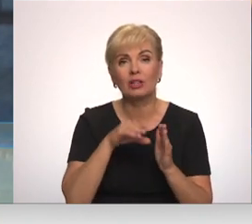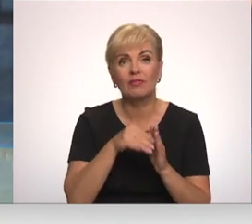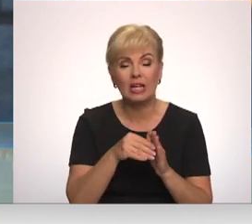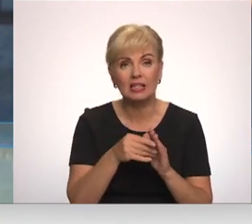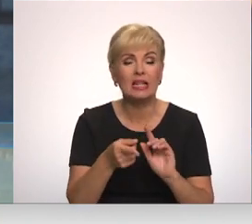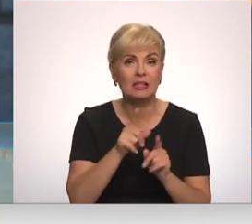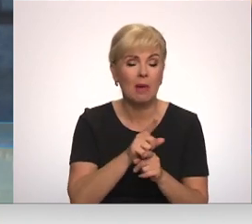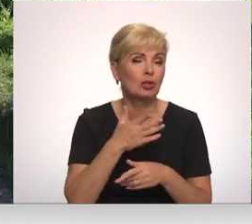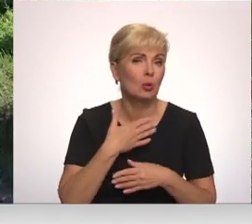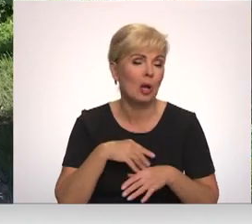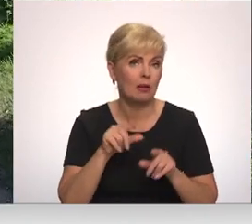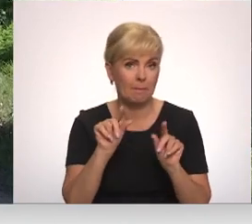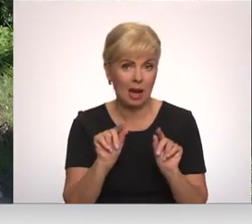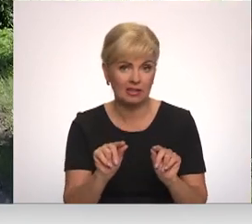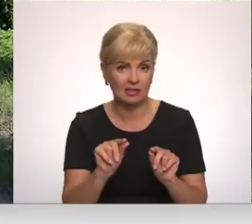visai maza.